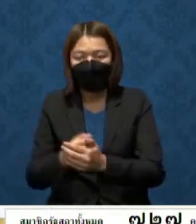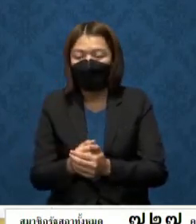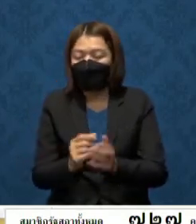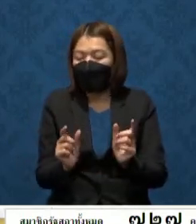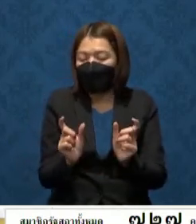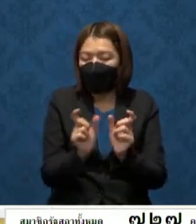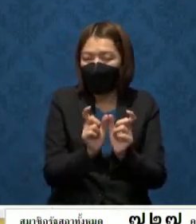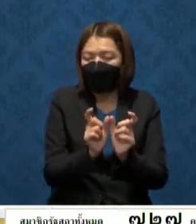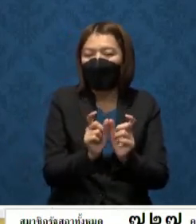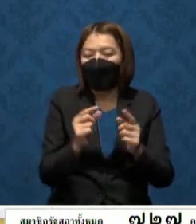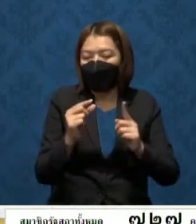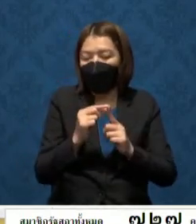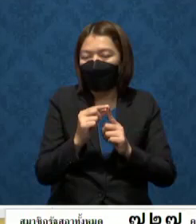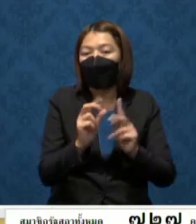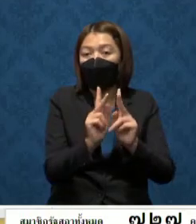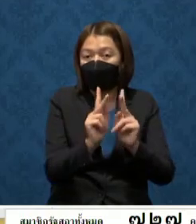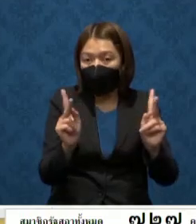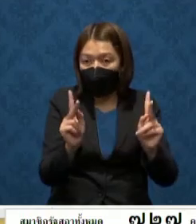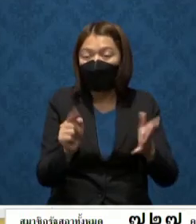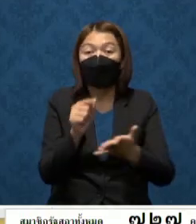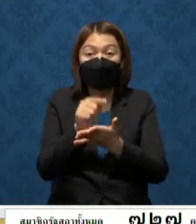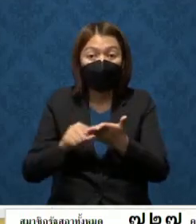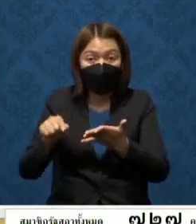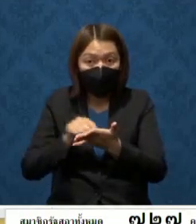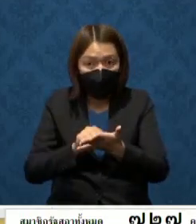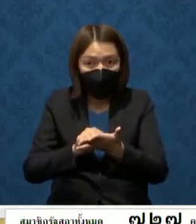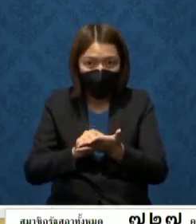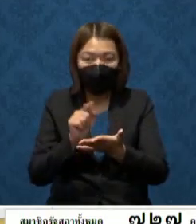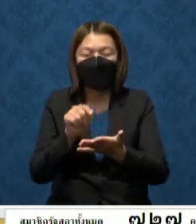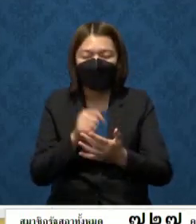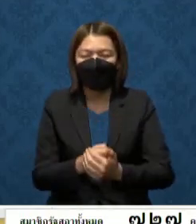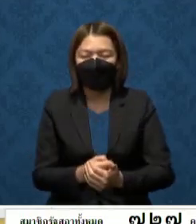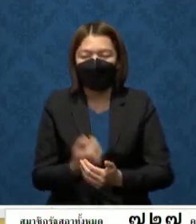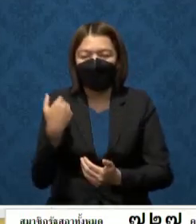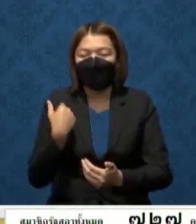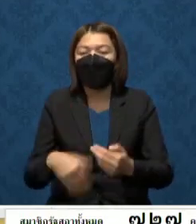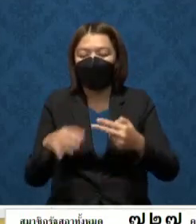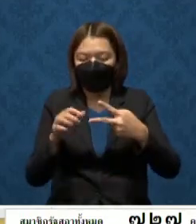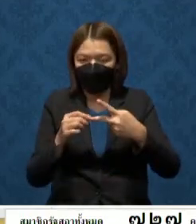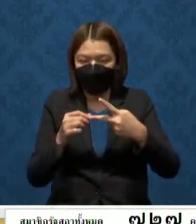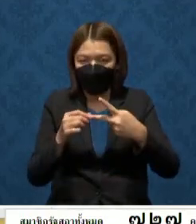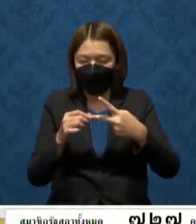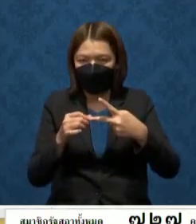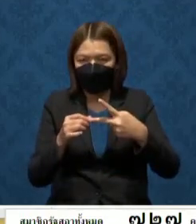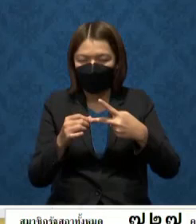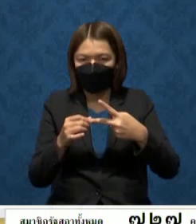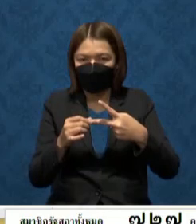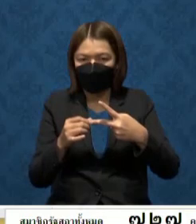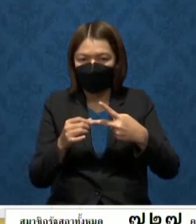การตเลอกตงเข้ไปนั่ประเด็ที่ 1ประเดนที่ 2 ก็คือ